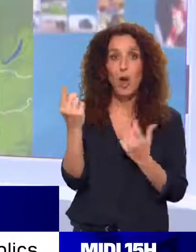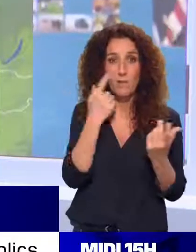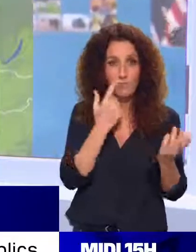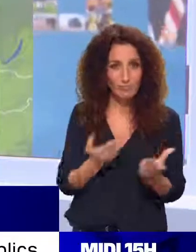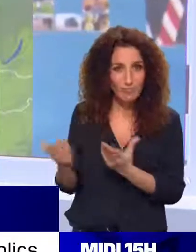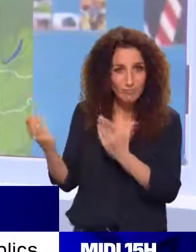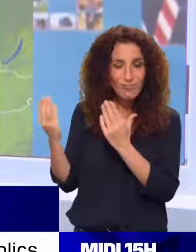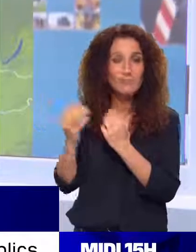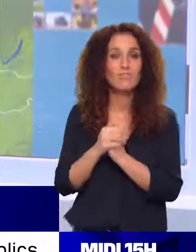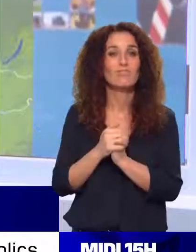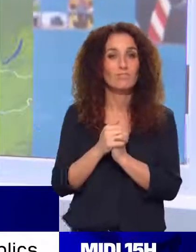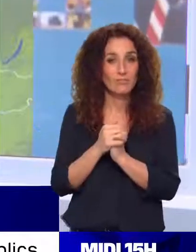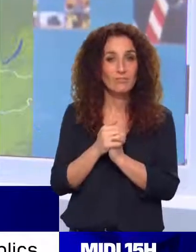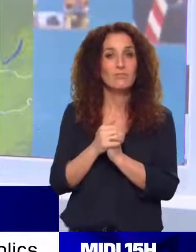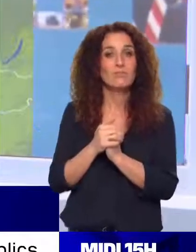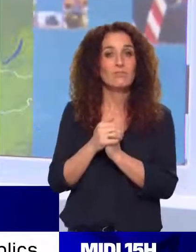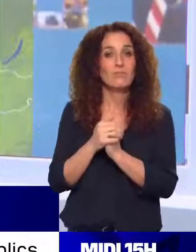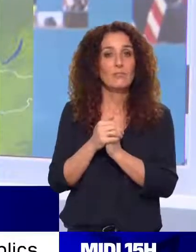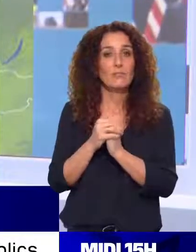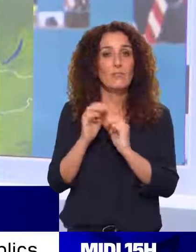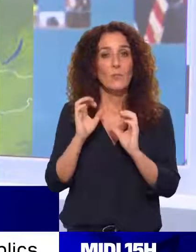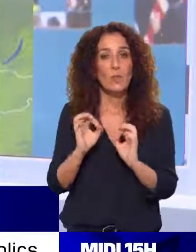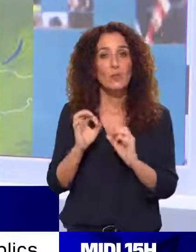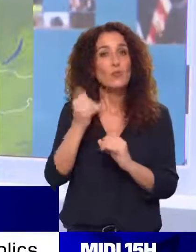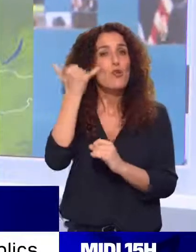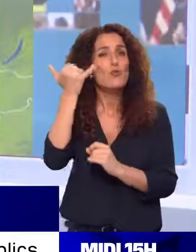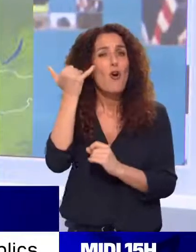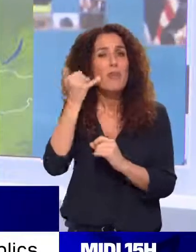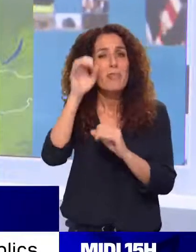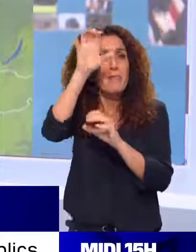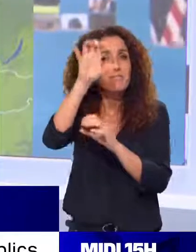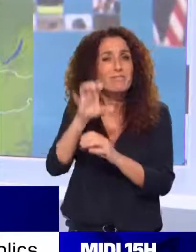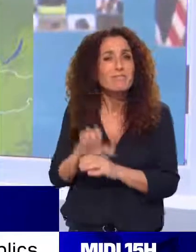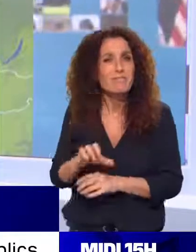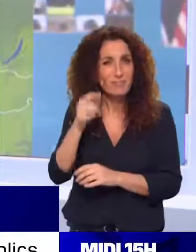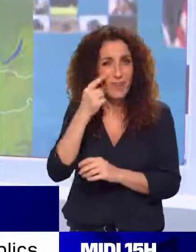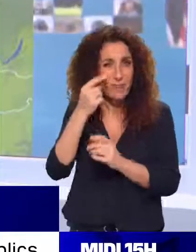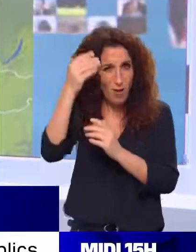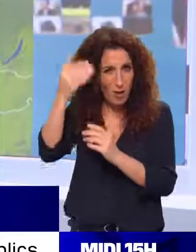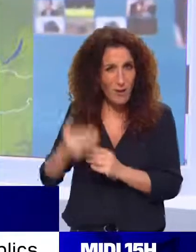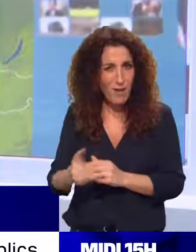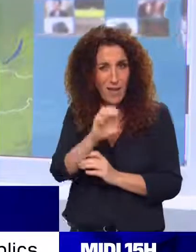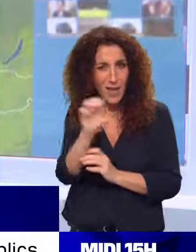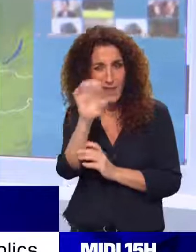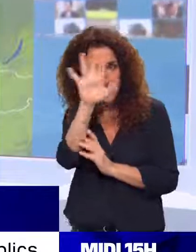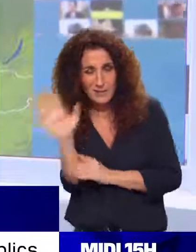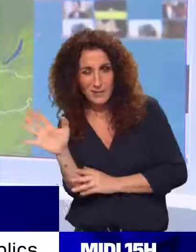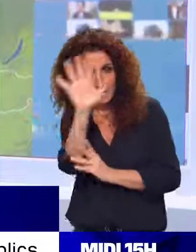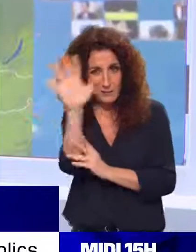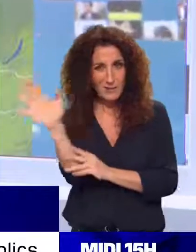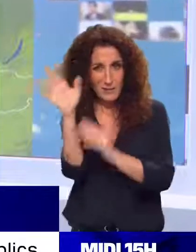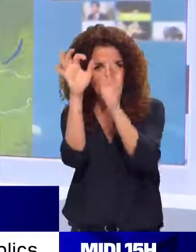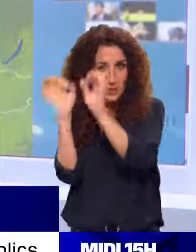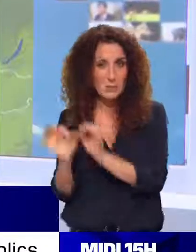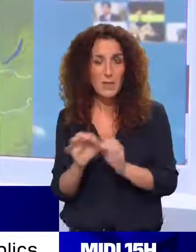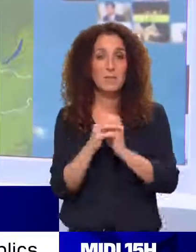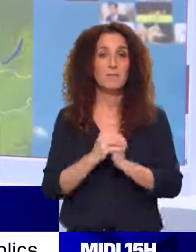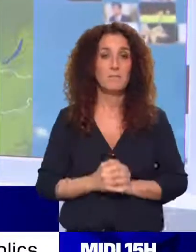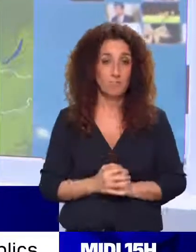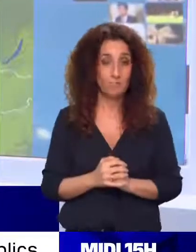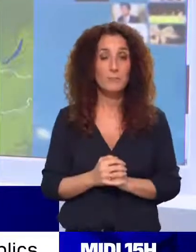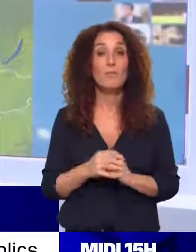donc aux femmes aux couples de femmes les pays en jaune sur cette carte l'estonie la lettonie la hongrie la croatie la bulgarie la grèce ou